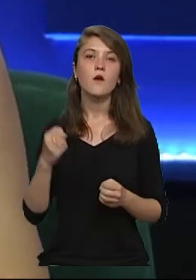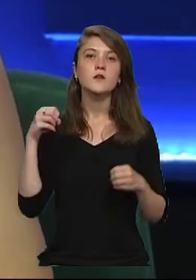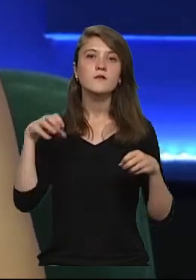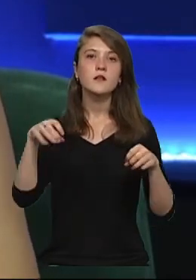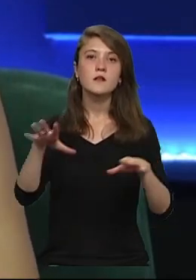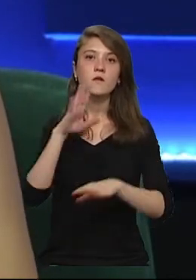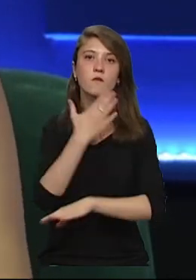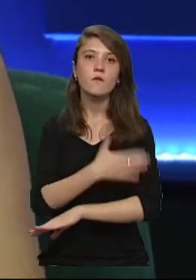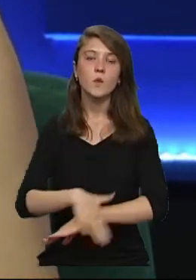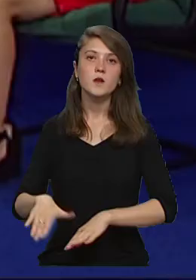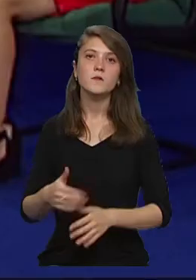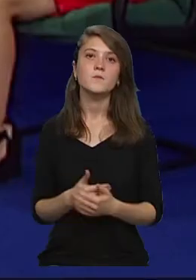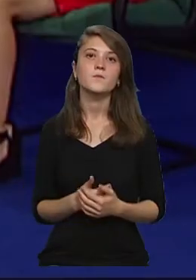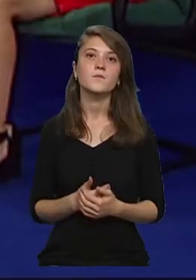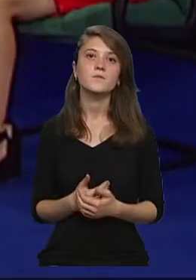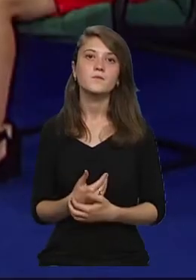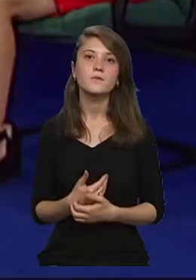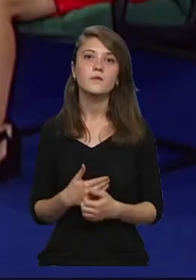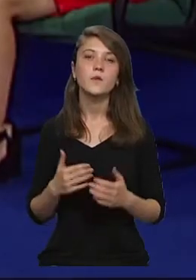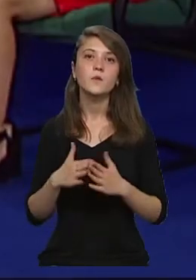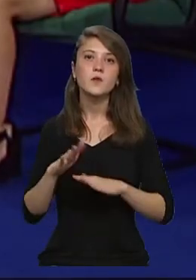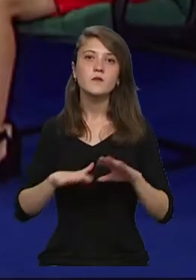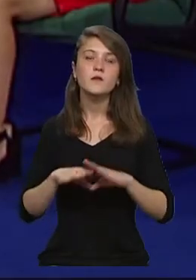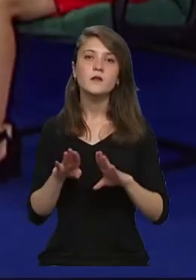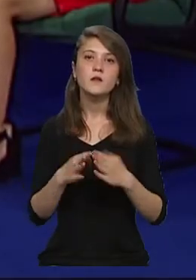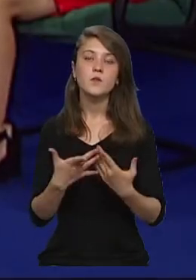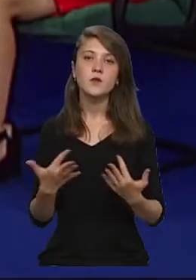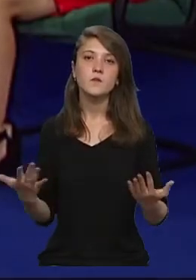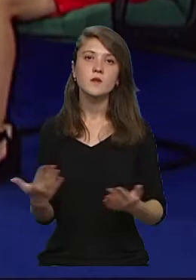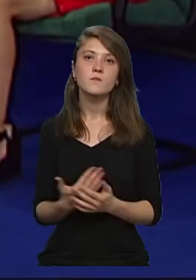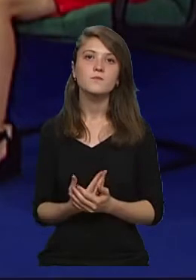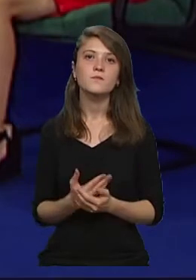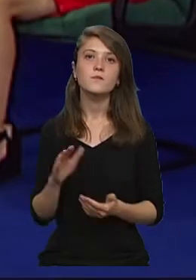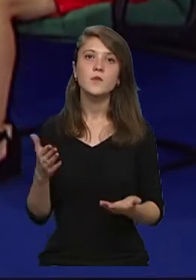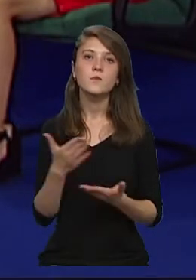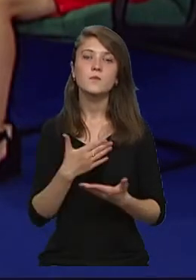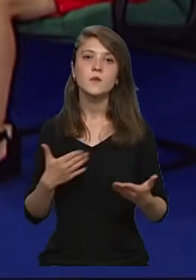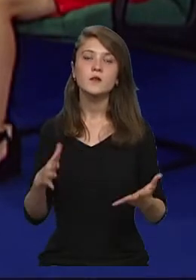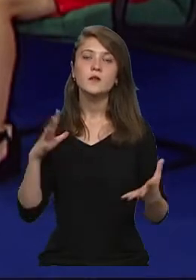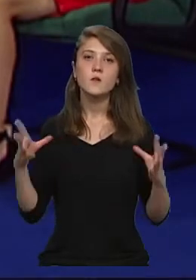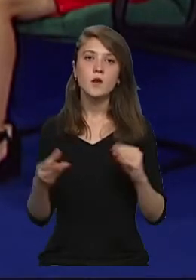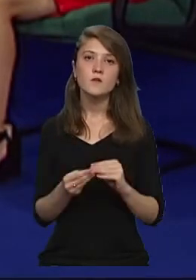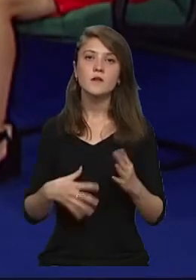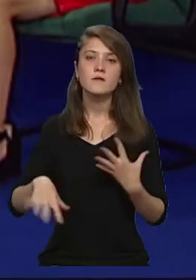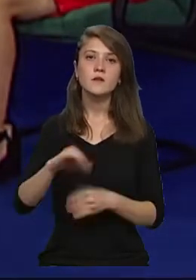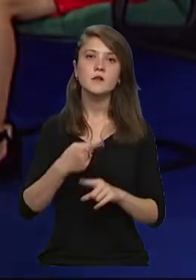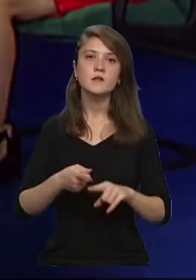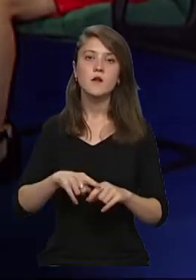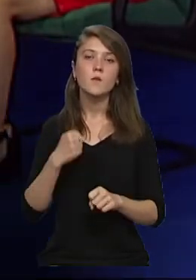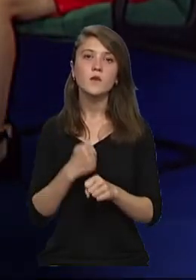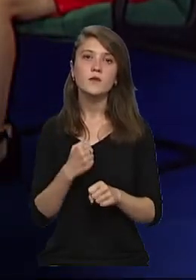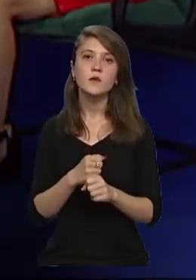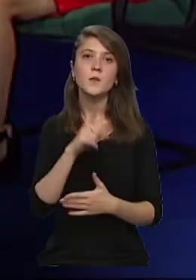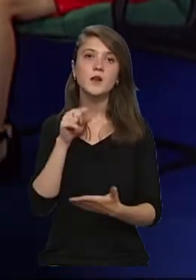вулиць, інфраструктура і інша, тобто да, будівництво і тому подібне. І потім ми систематизували всі ці